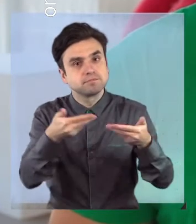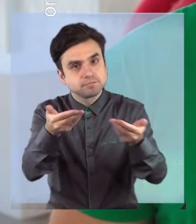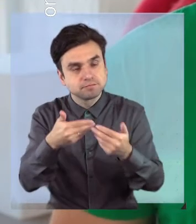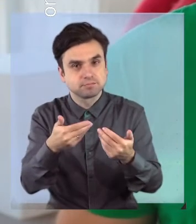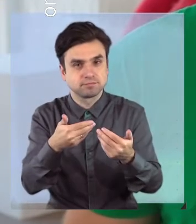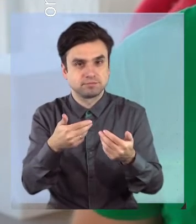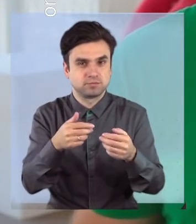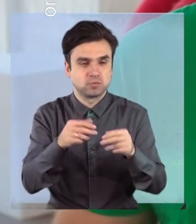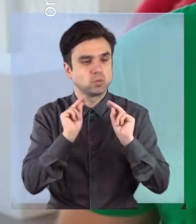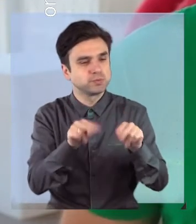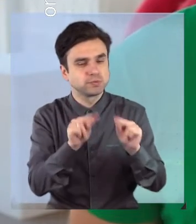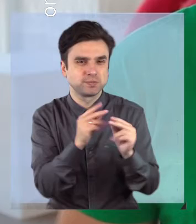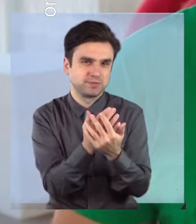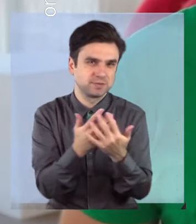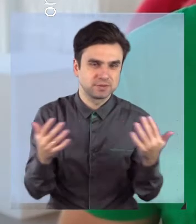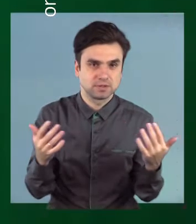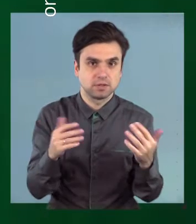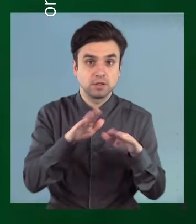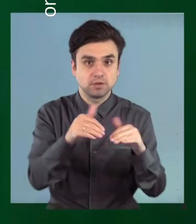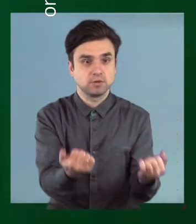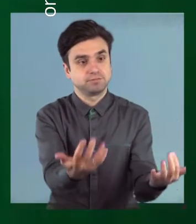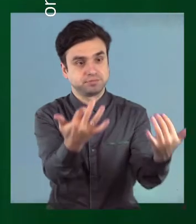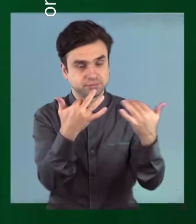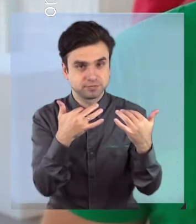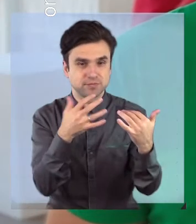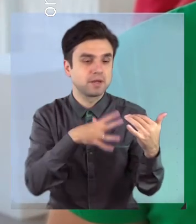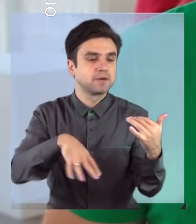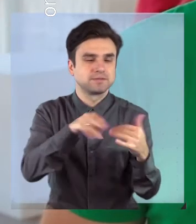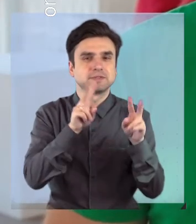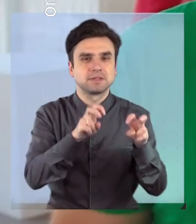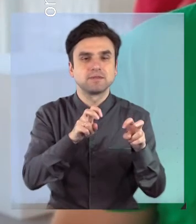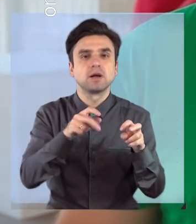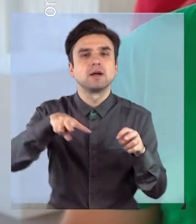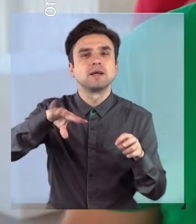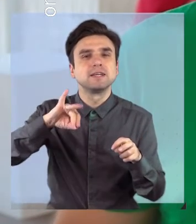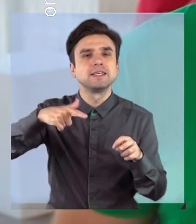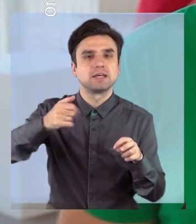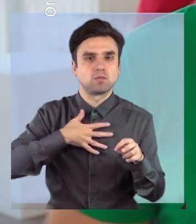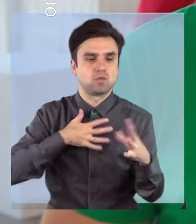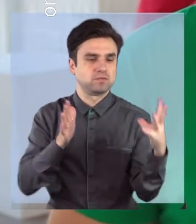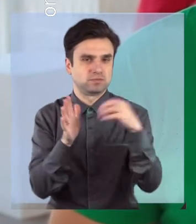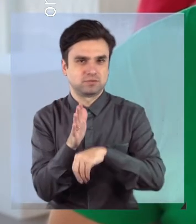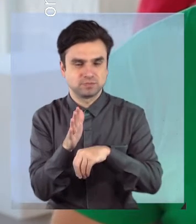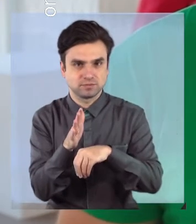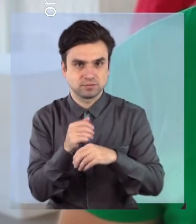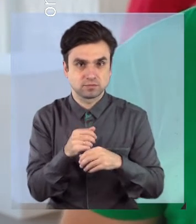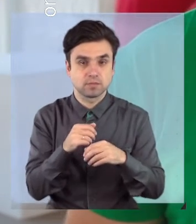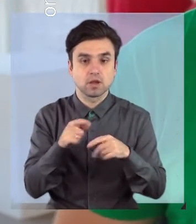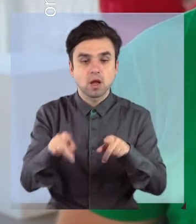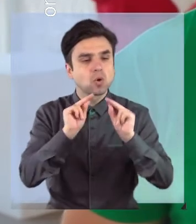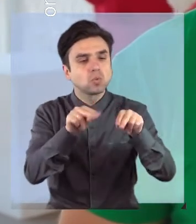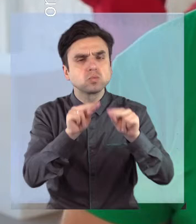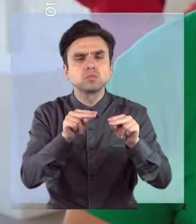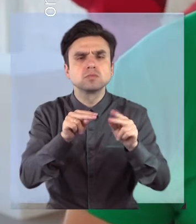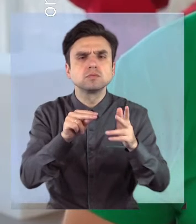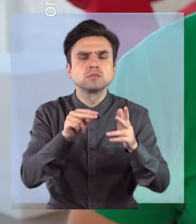То есть в итоге дети, которые придут к нам, мы их будем называть лиговцы. Это направление и вот этот туристический эко-квест, он в первую